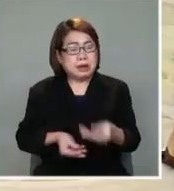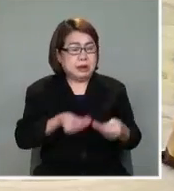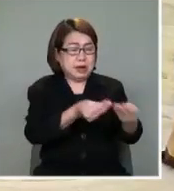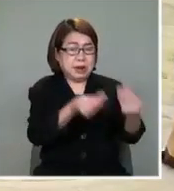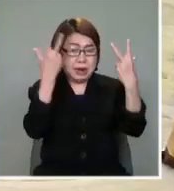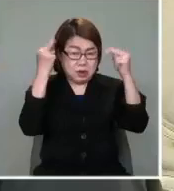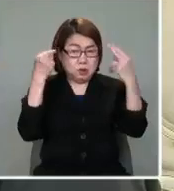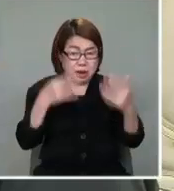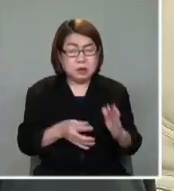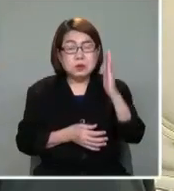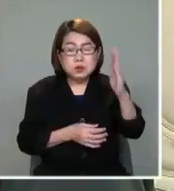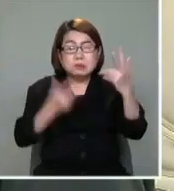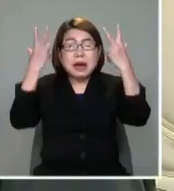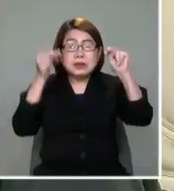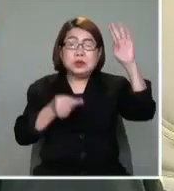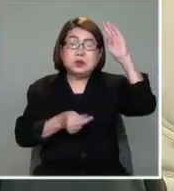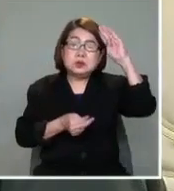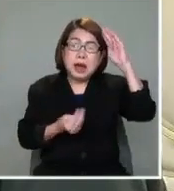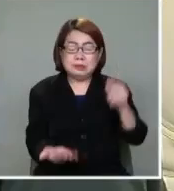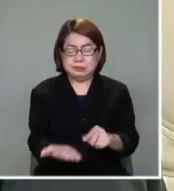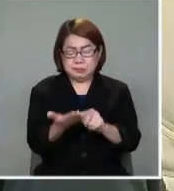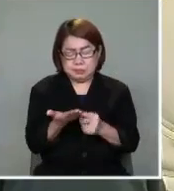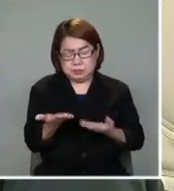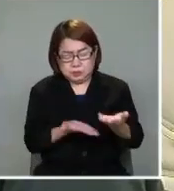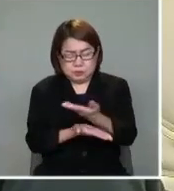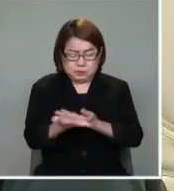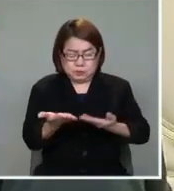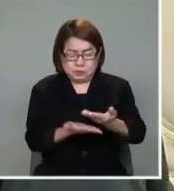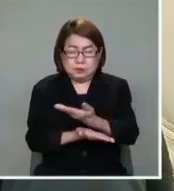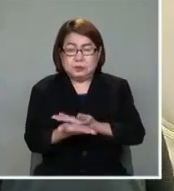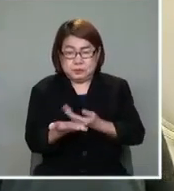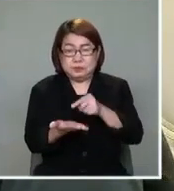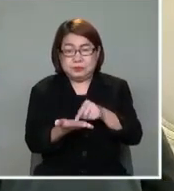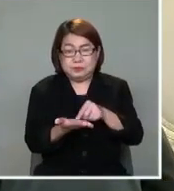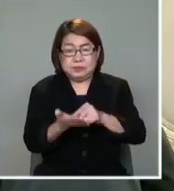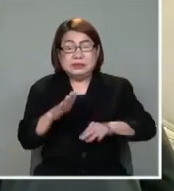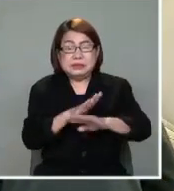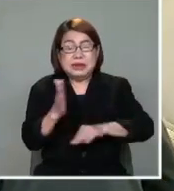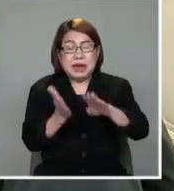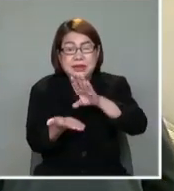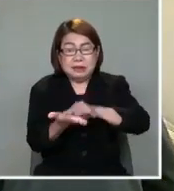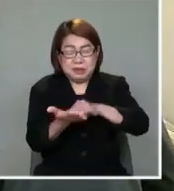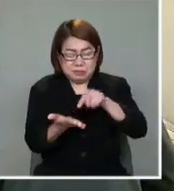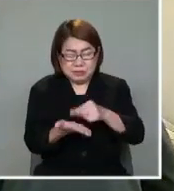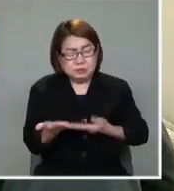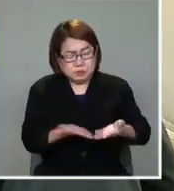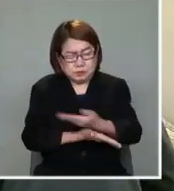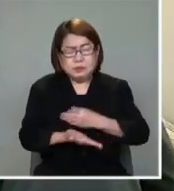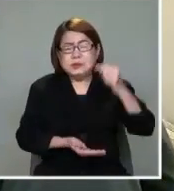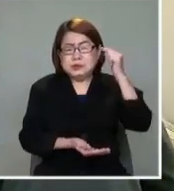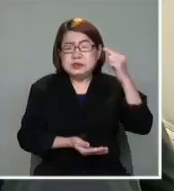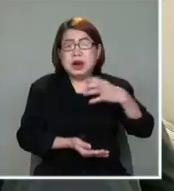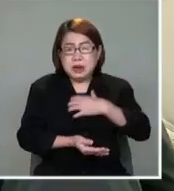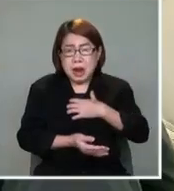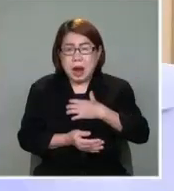นตรีเนี่ยเอาข้อมูลในส่วนนี้ไปประกอบการพิจารณาว่าจะคงการต่ออายุพ.ร.ก.ฉุ